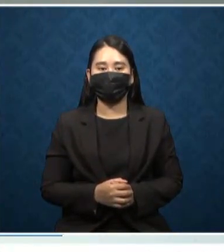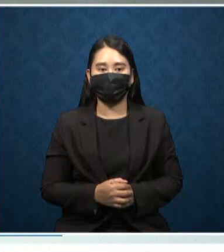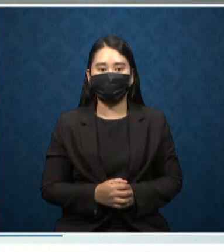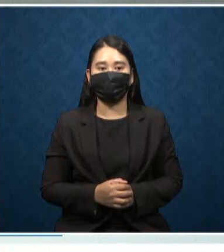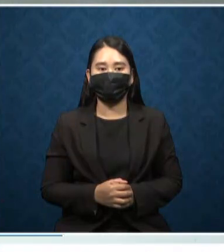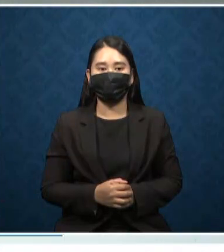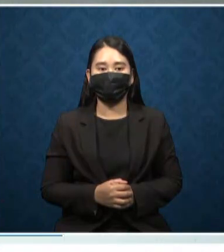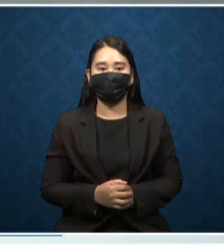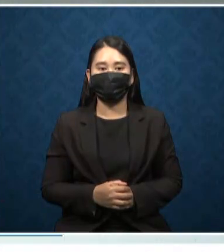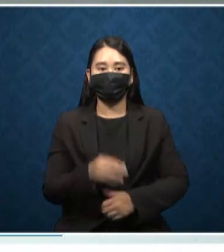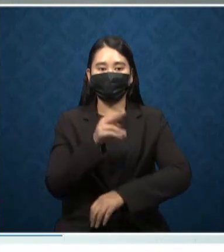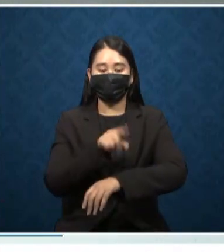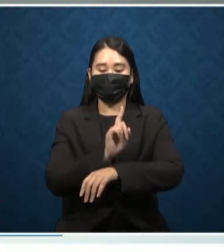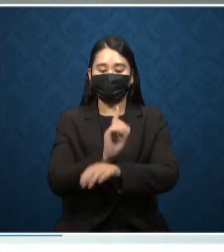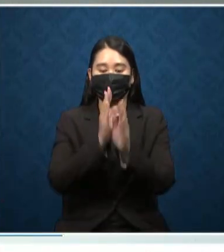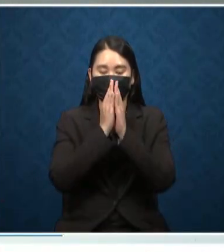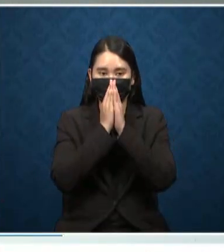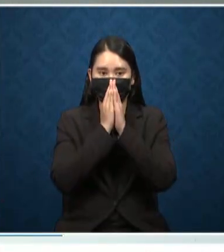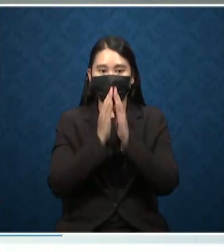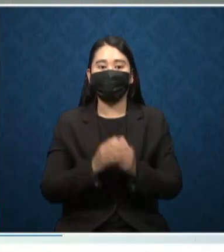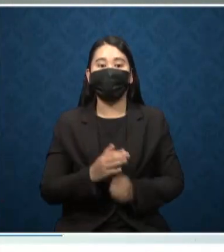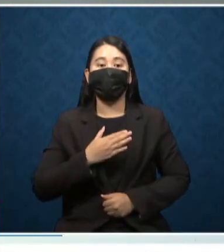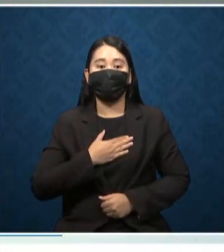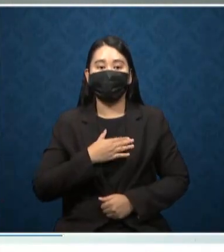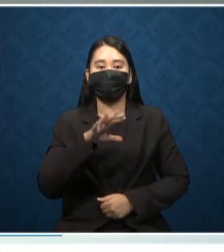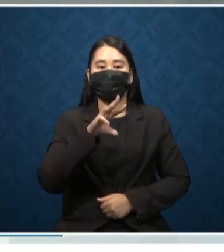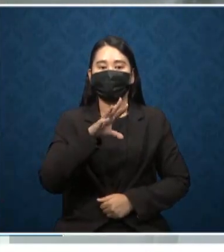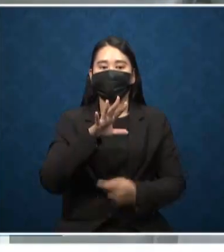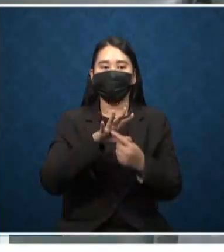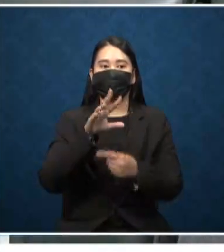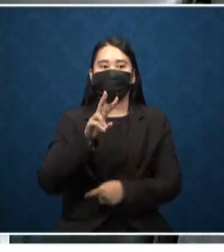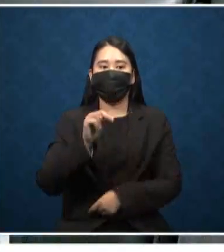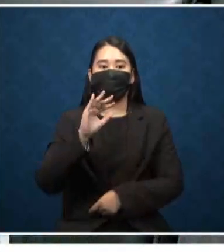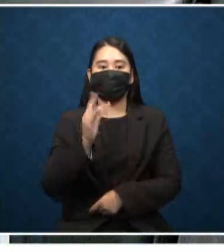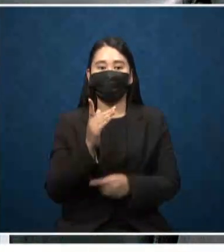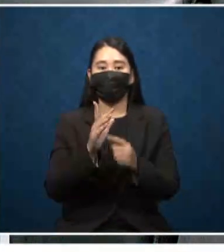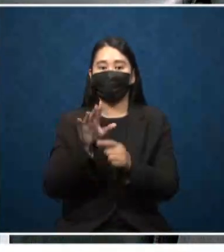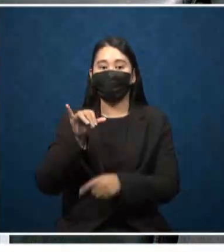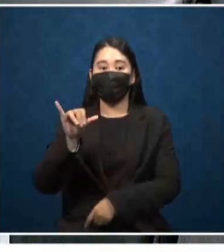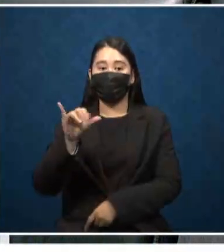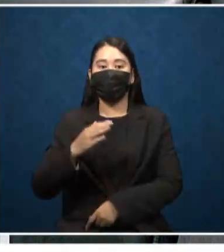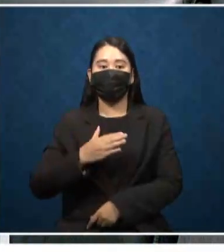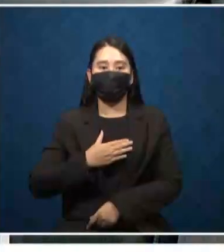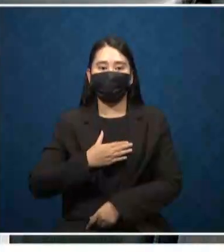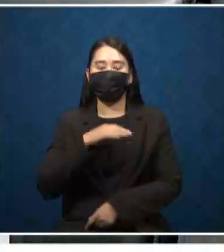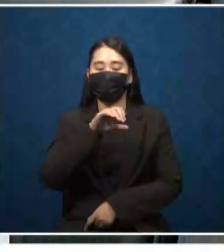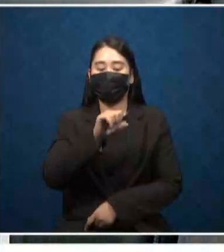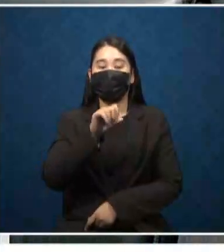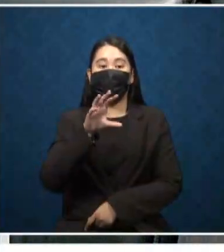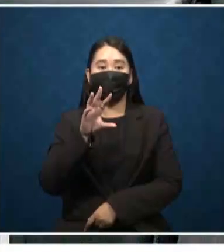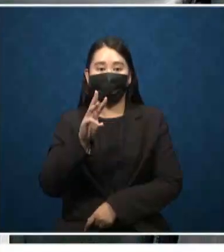กราบเรียนท่านประธานที่เคารพกับผมนายวันชัยสอนสิริสมาชิกวุฒิสภ